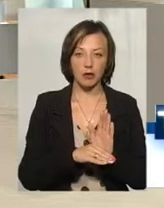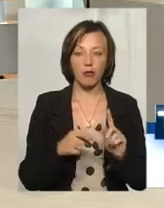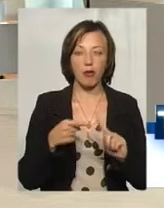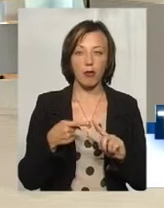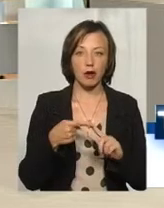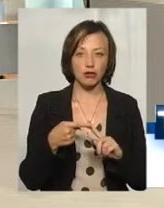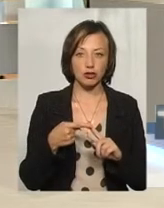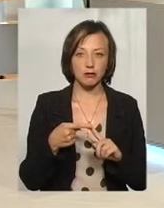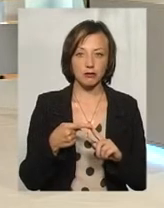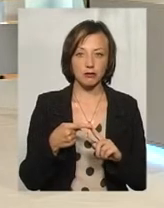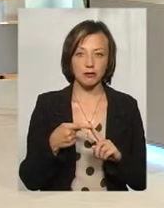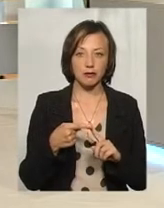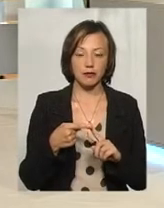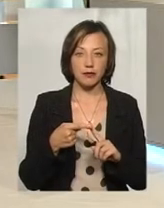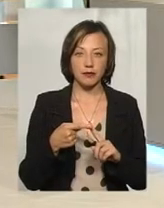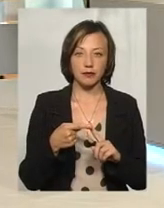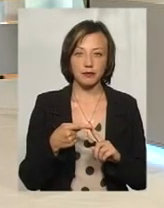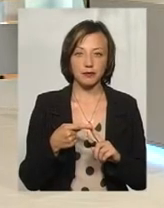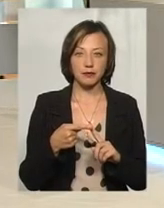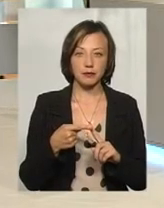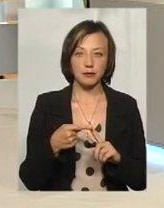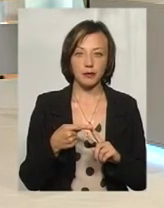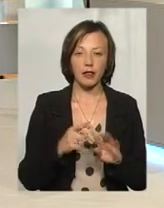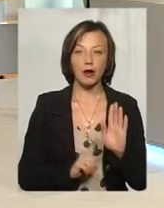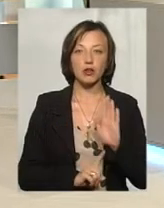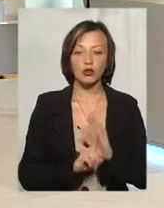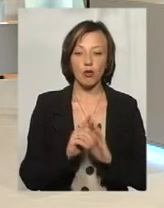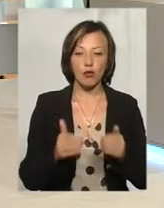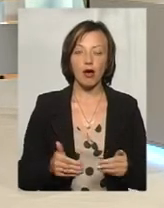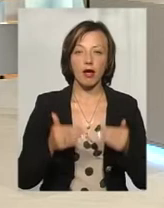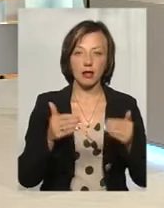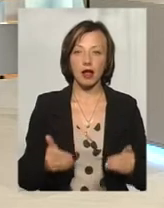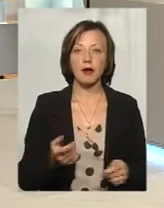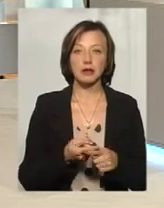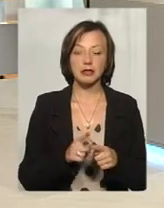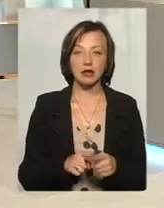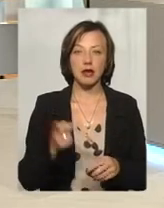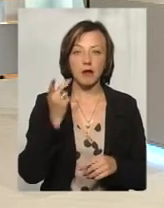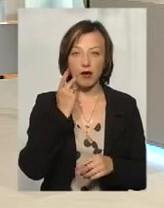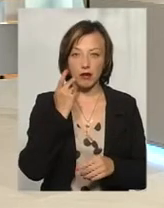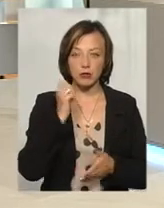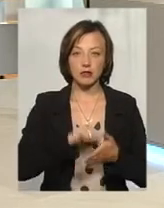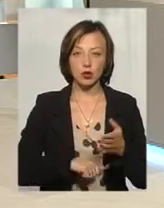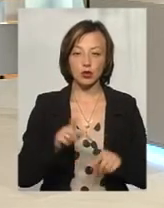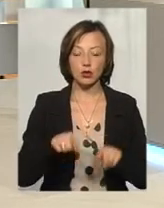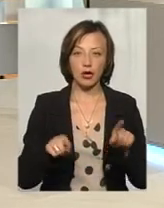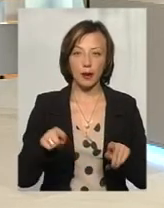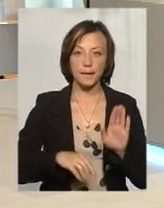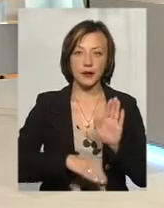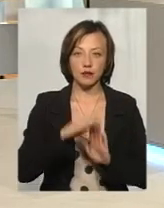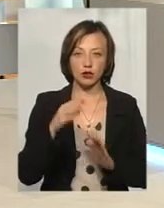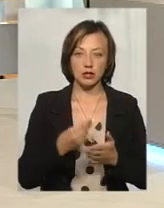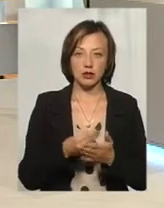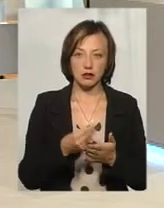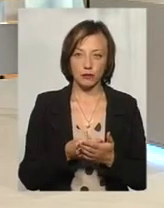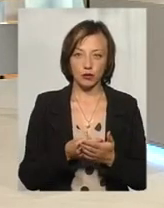По-перше, на початковому етапі це, як правило, призводить до деякого підвищення тарифу